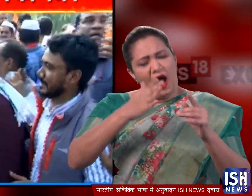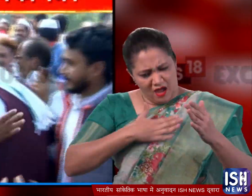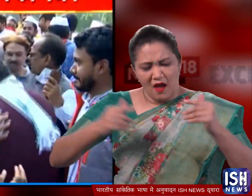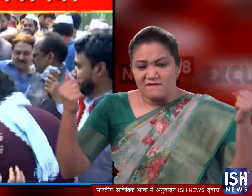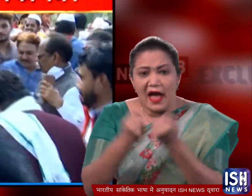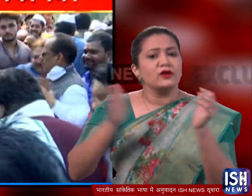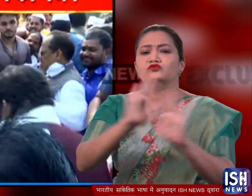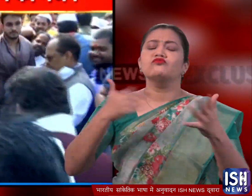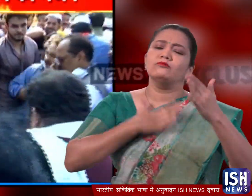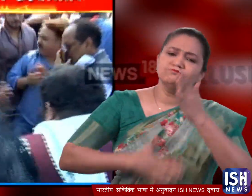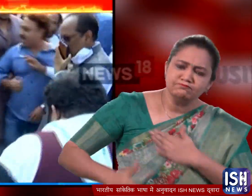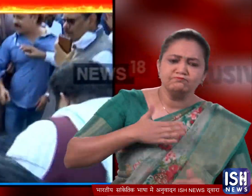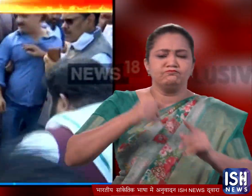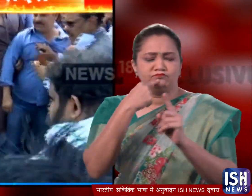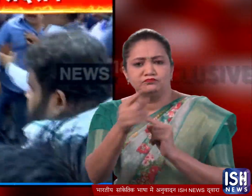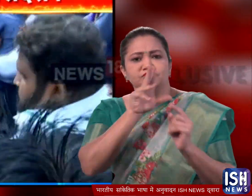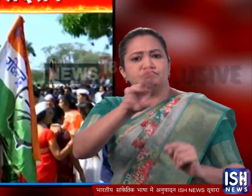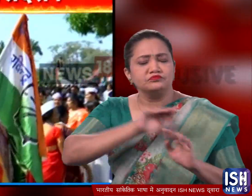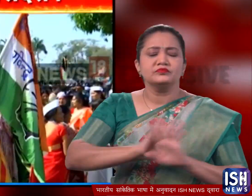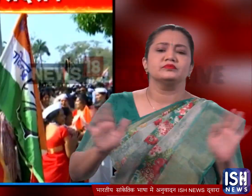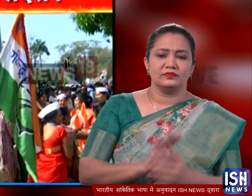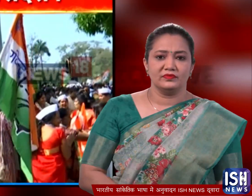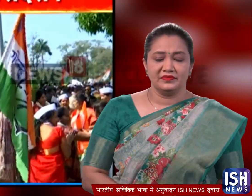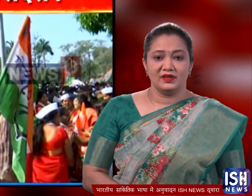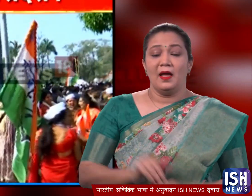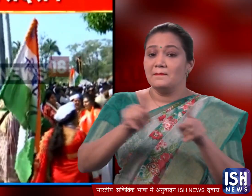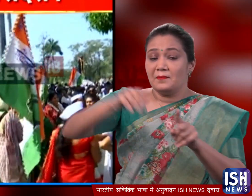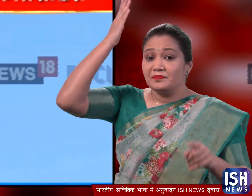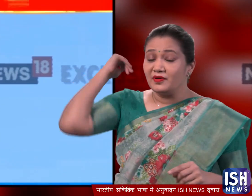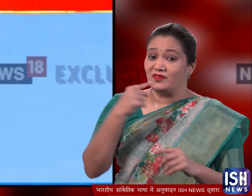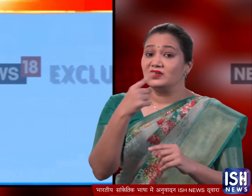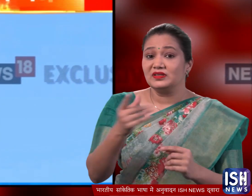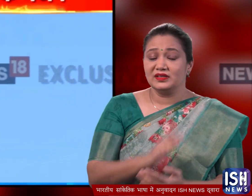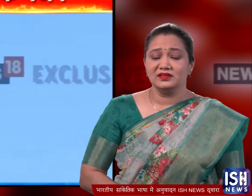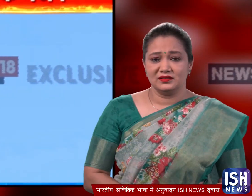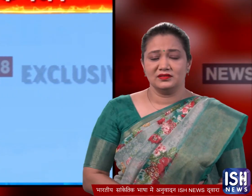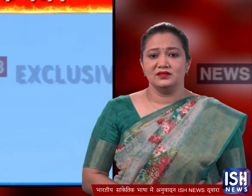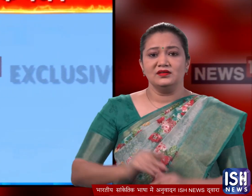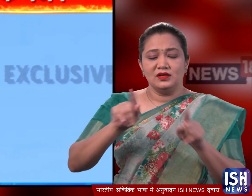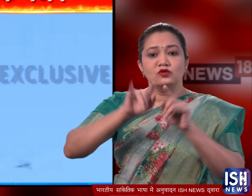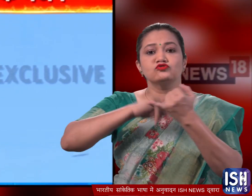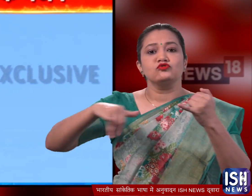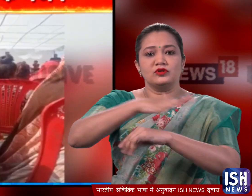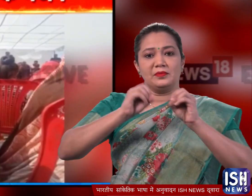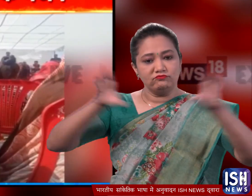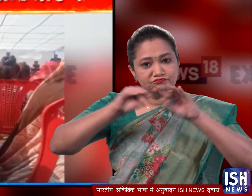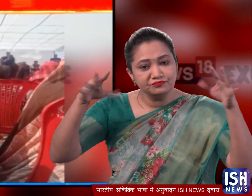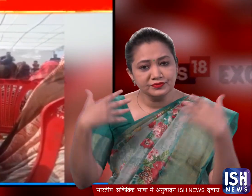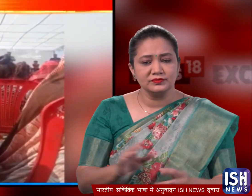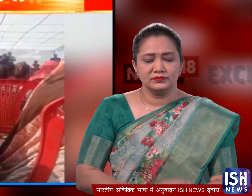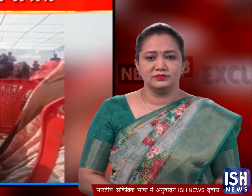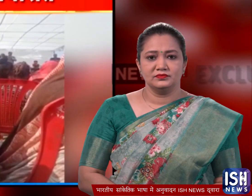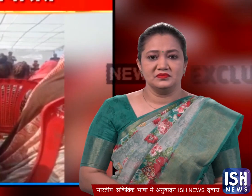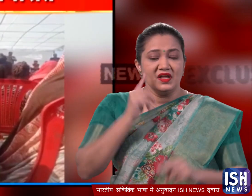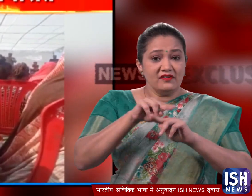हालांकि दिग्विजय सिंह उस बयान की याद दिलाना नहीं भूले, जिससे न केवल विवाद शुरू हुआ था, बल्कि वो बयान सोशल मीडिया पर वायरल भी हुआ। कांग्रेस